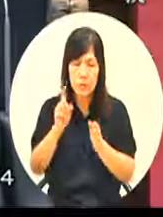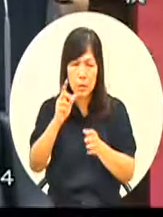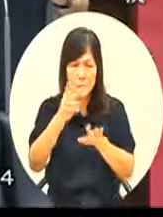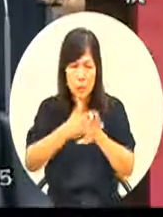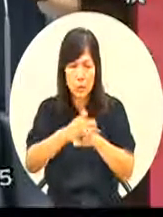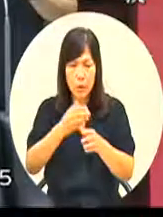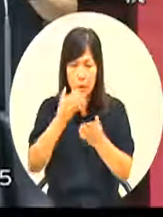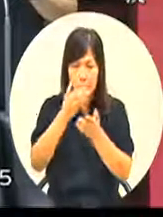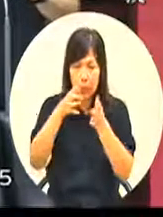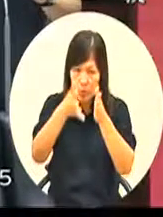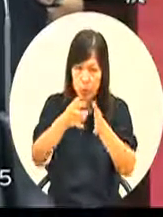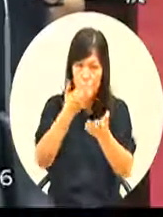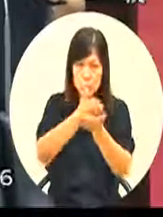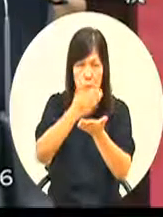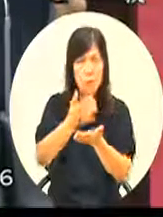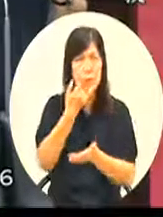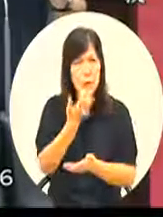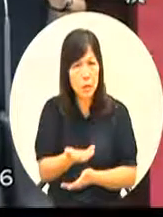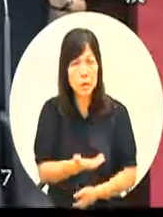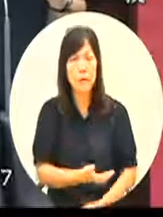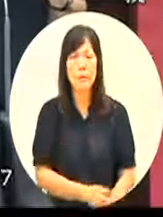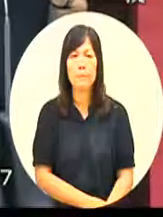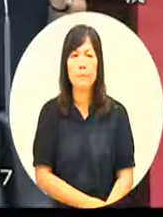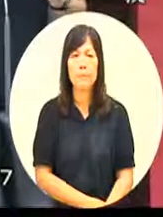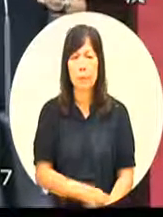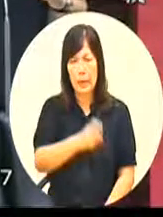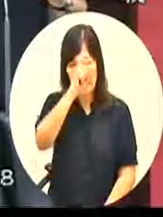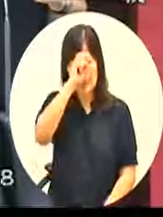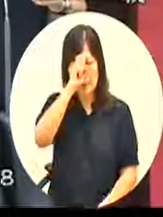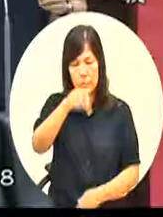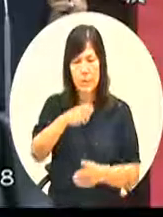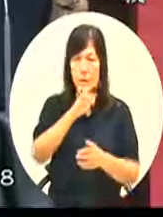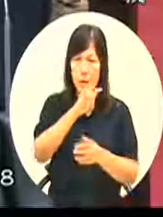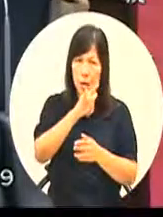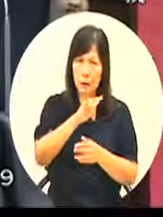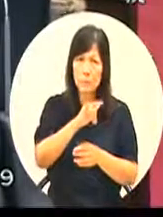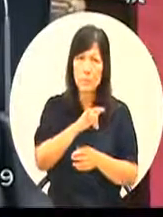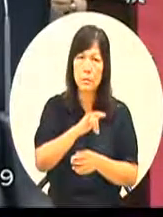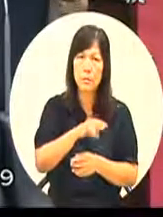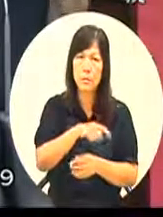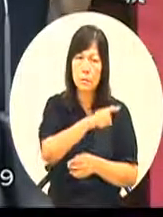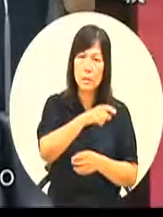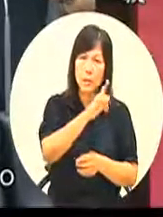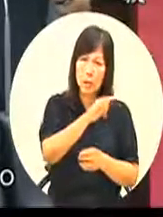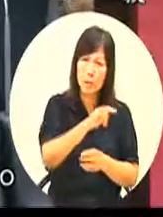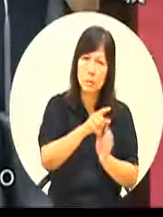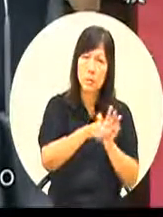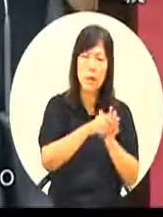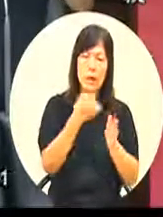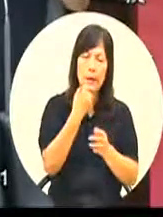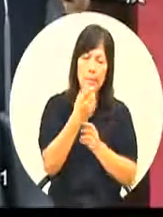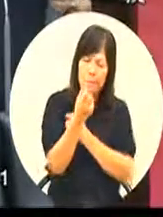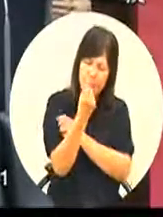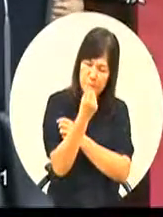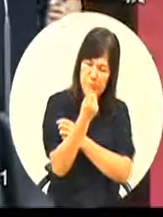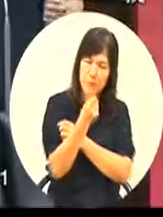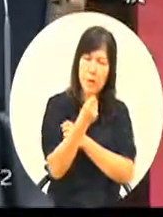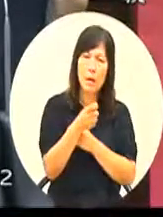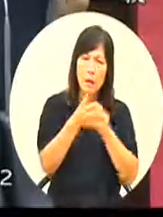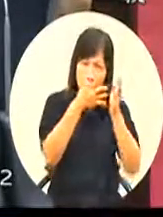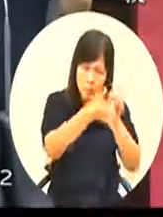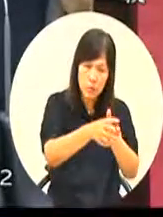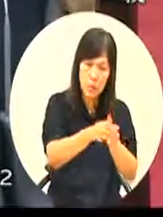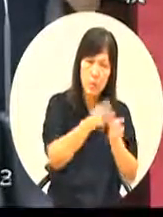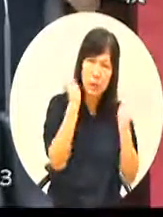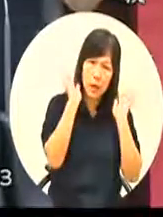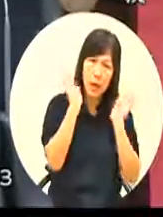是说我们期待所有的这些教职，所有的那些老师，他们的心力，他们来幼儿园，他